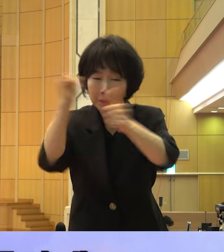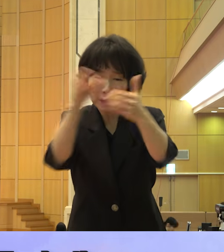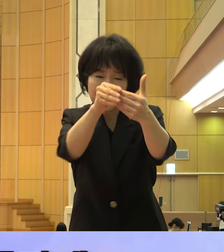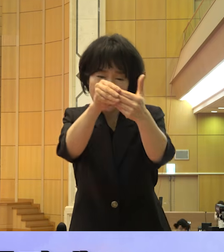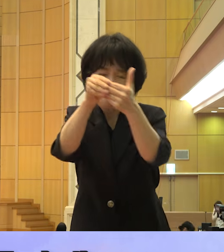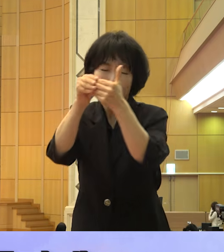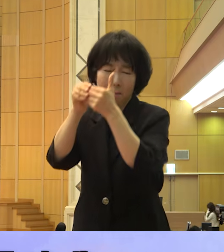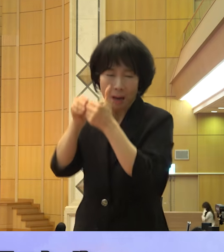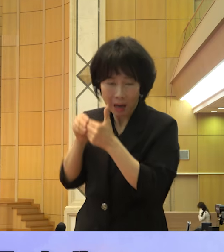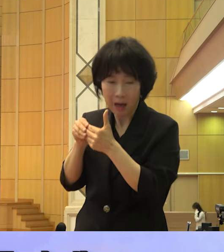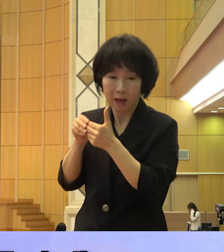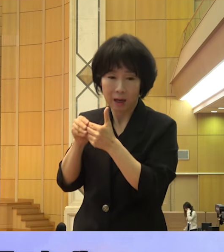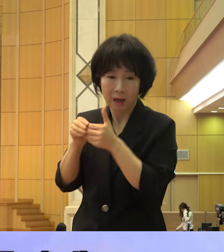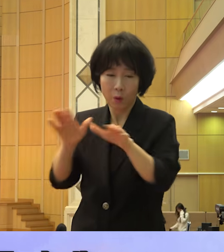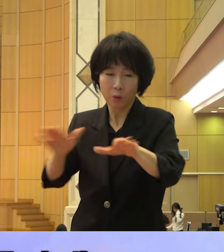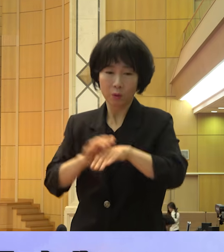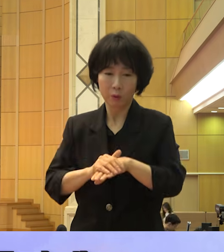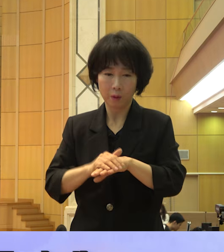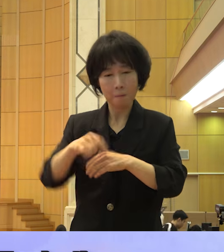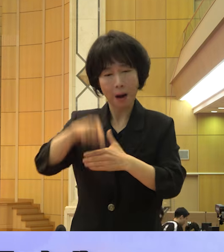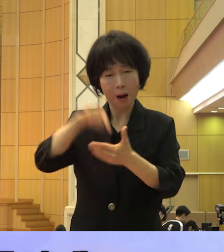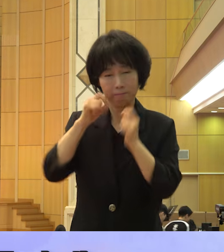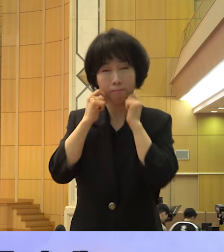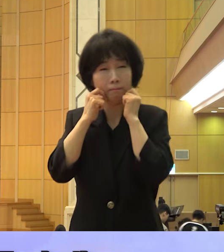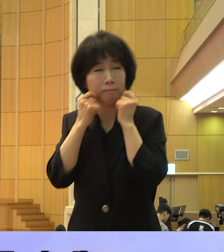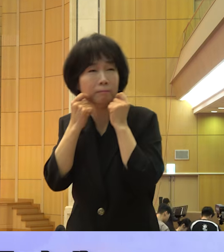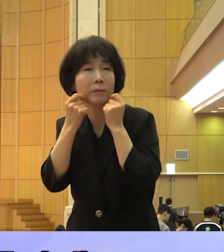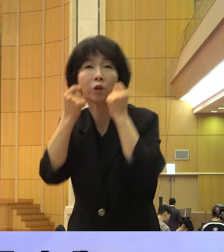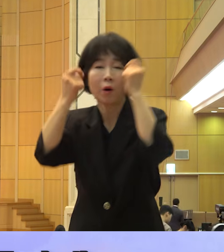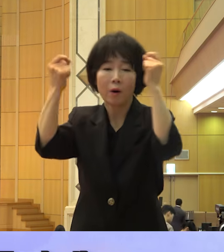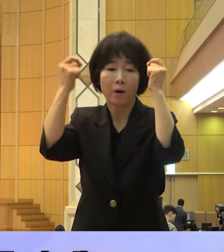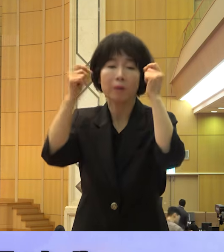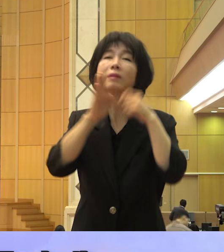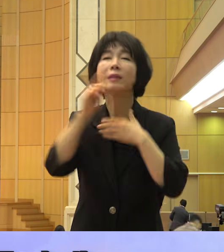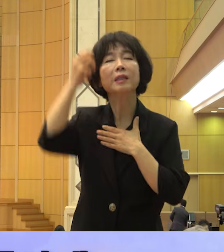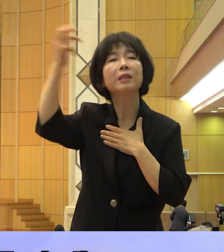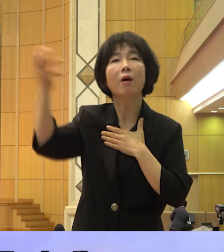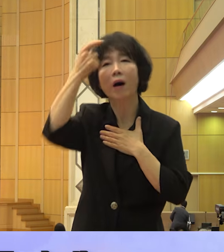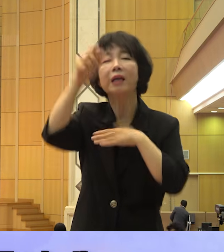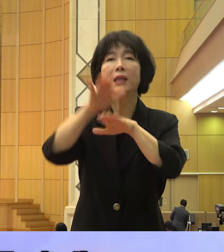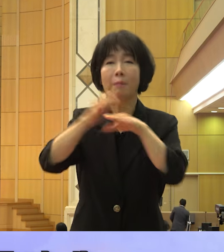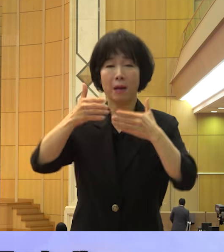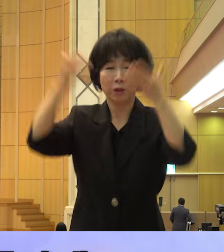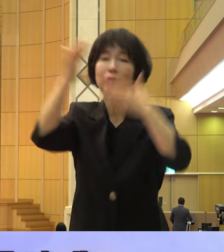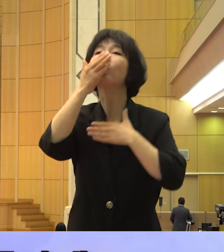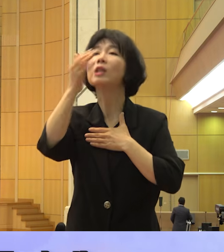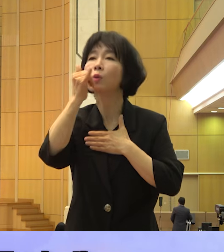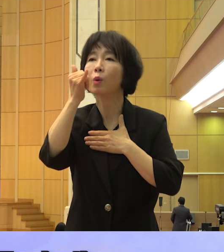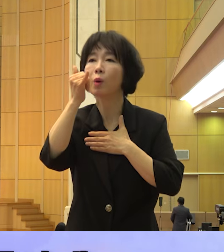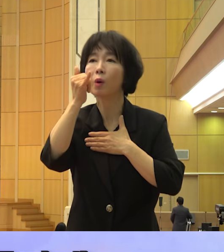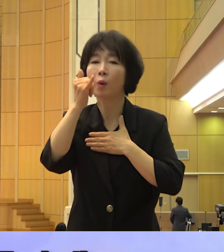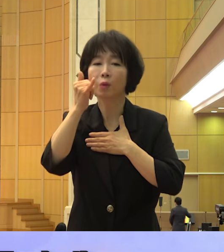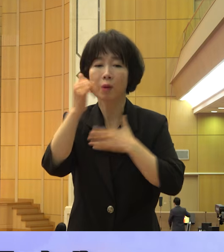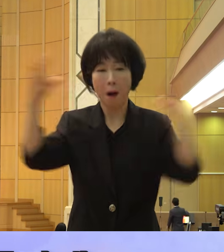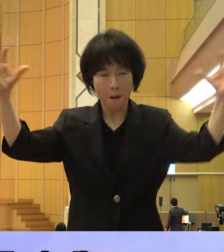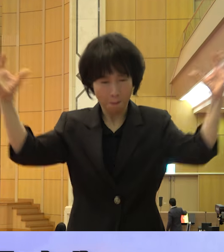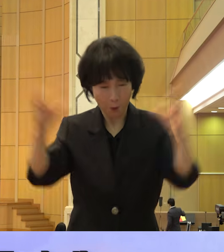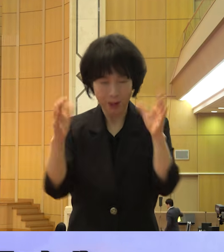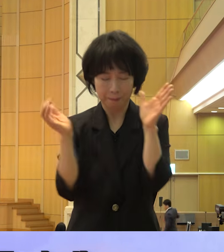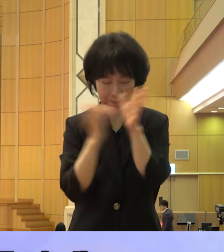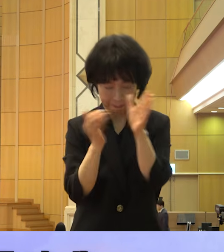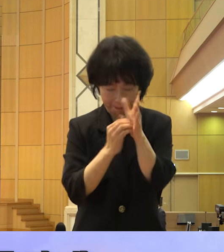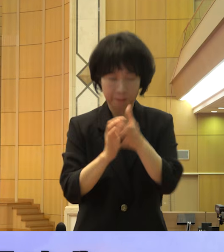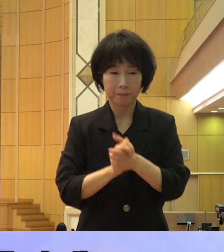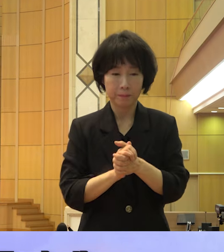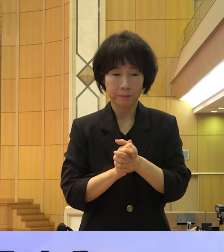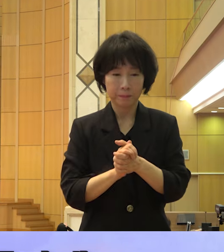인도하여 주시옵시고 마음과 정성을 다하여 신령과 진정으로 예배 드리기 위하여 머리 숙여